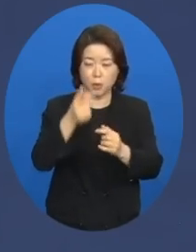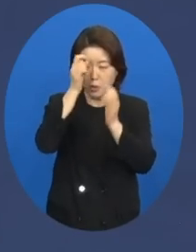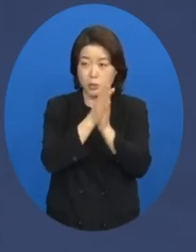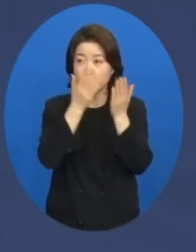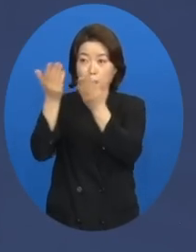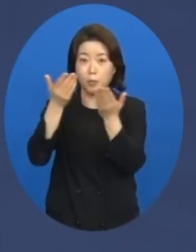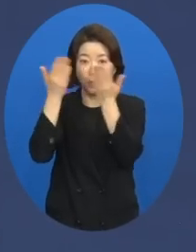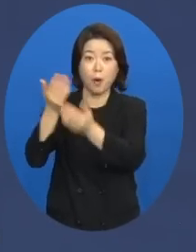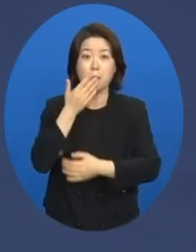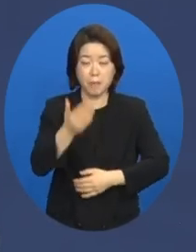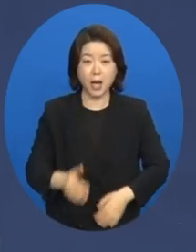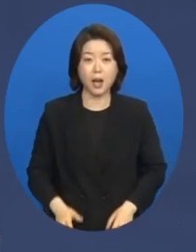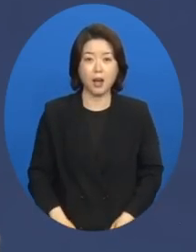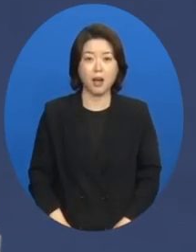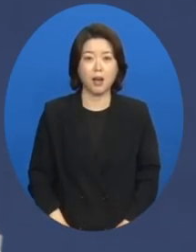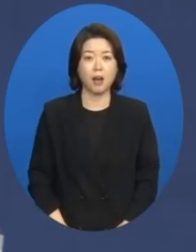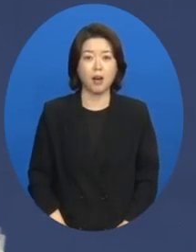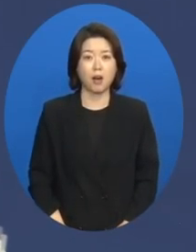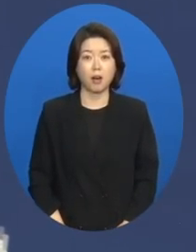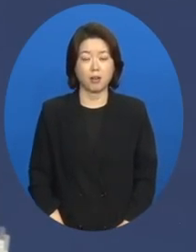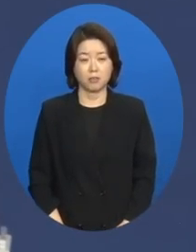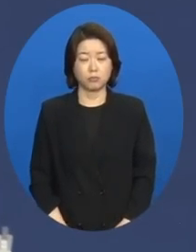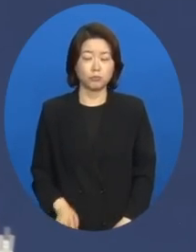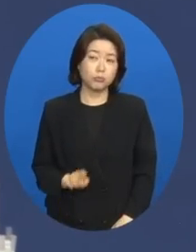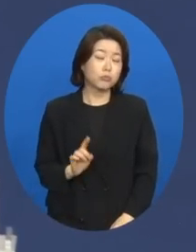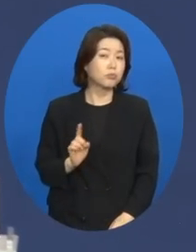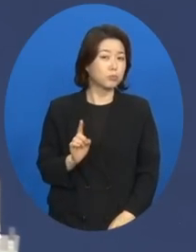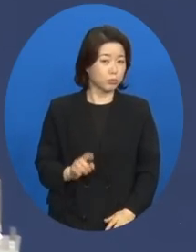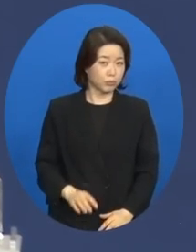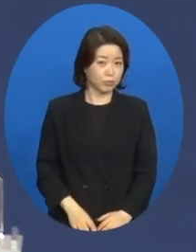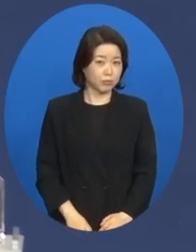거예요. 그게 뭐